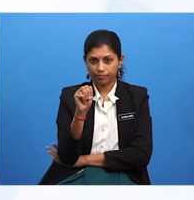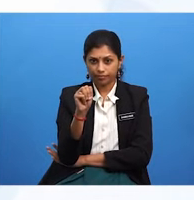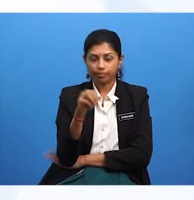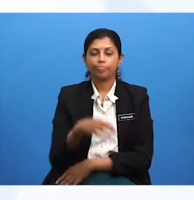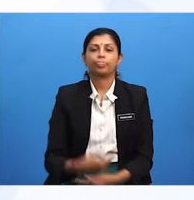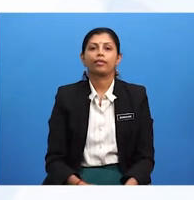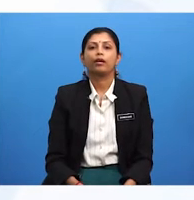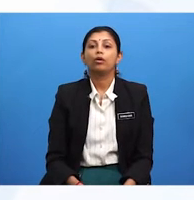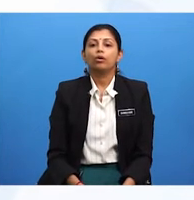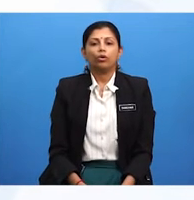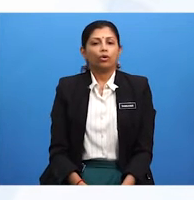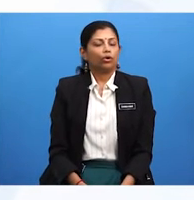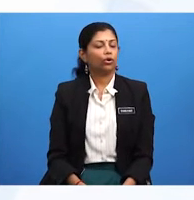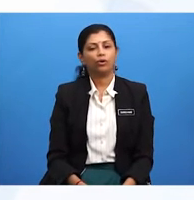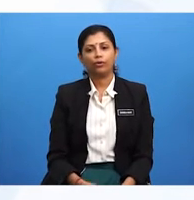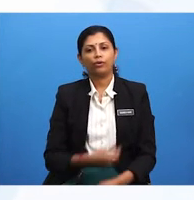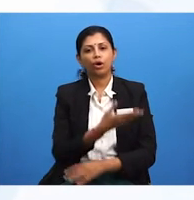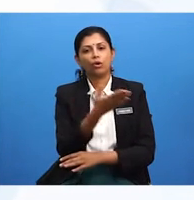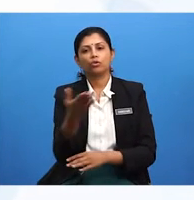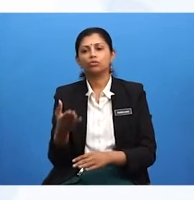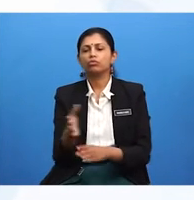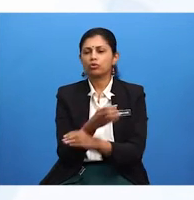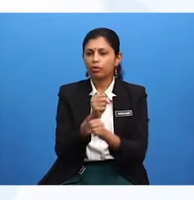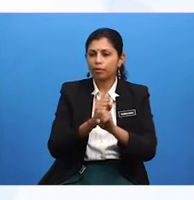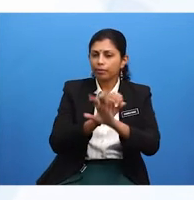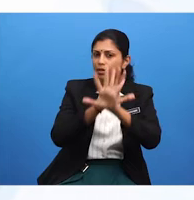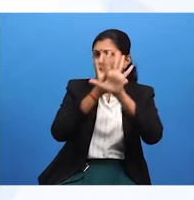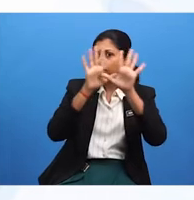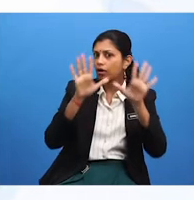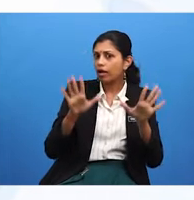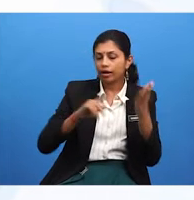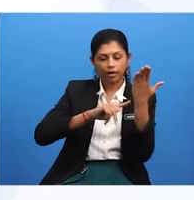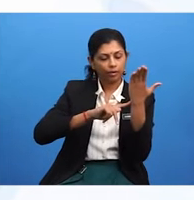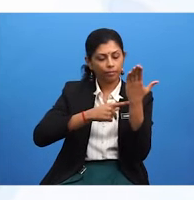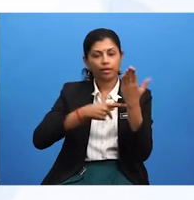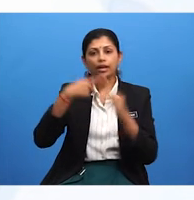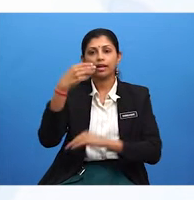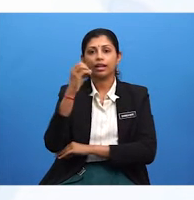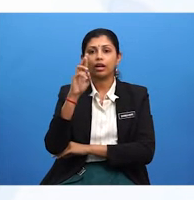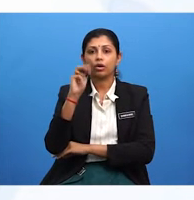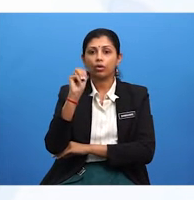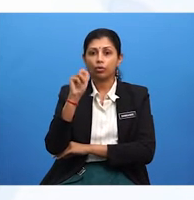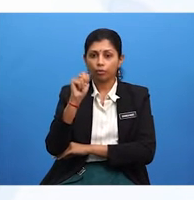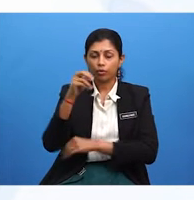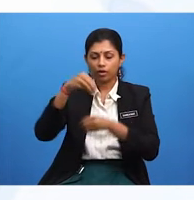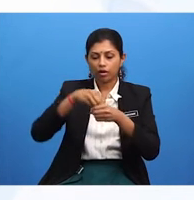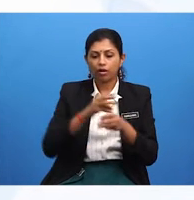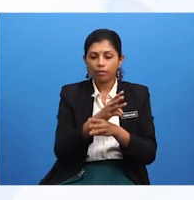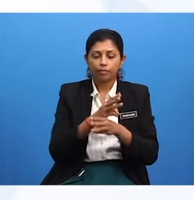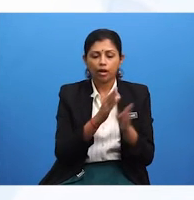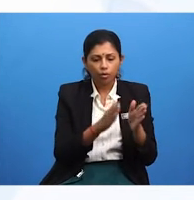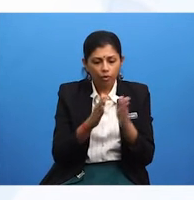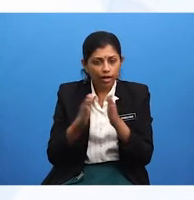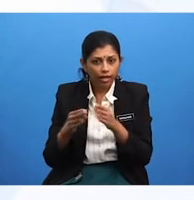Nampaknya murid-murid dapat menerangkan peranan hormon dalam mengawal